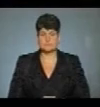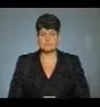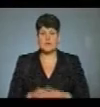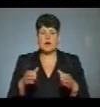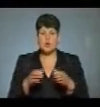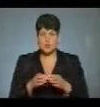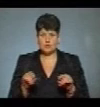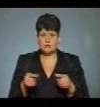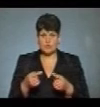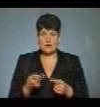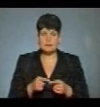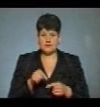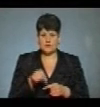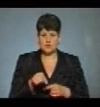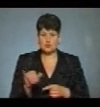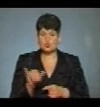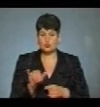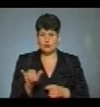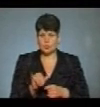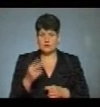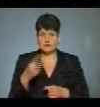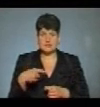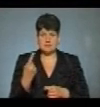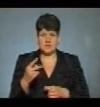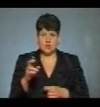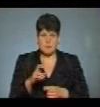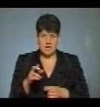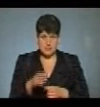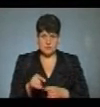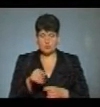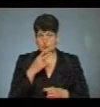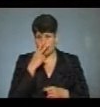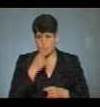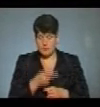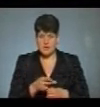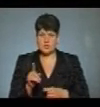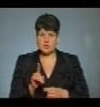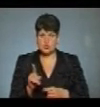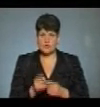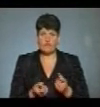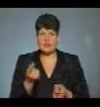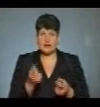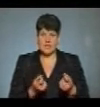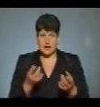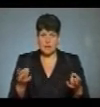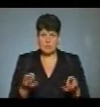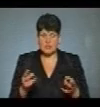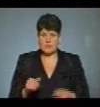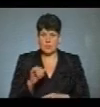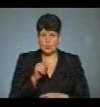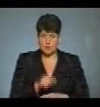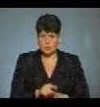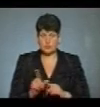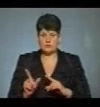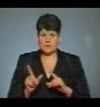Групу створили ми в цю суботу, 21 березня, тому що побачили, що виникає потреба в тому, щоб